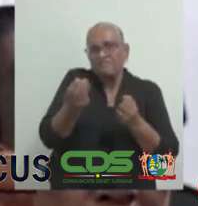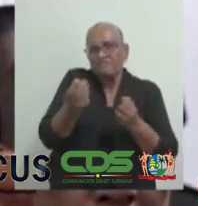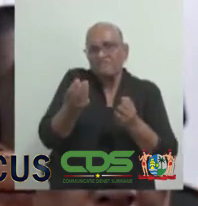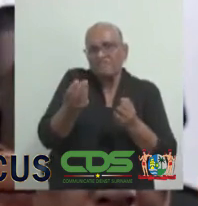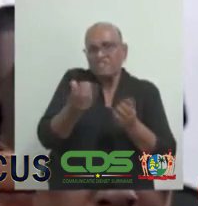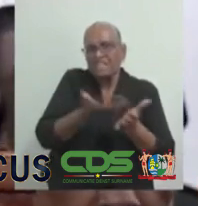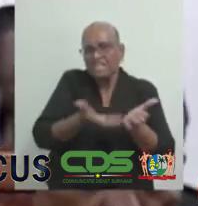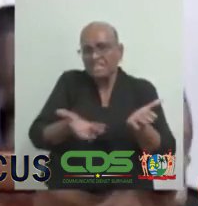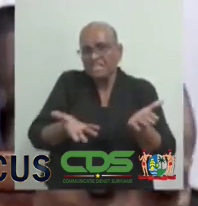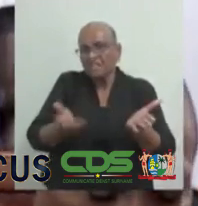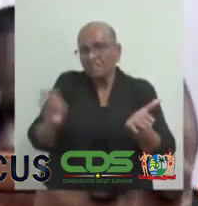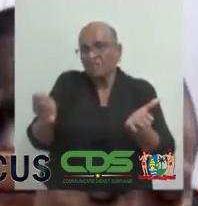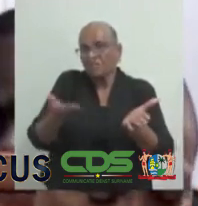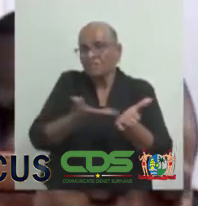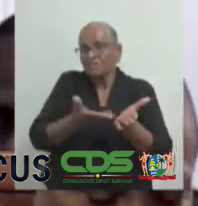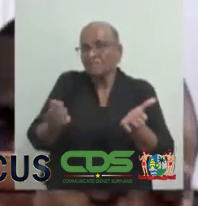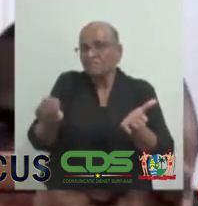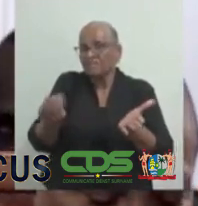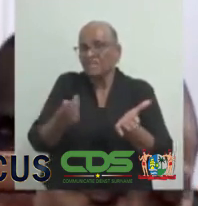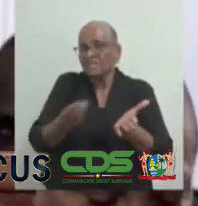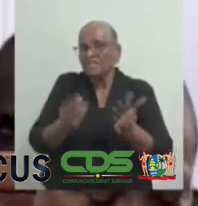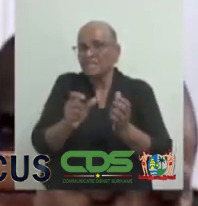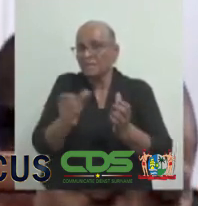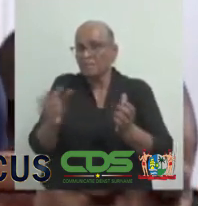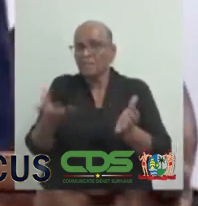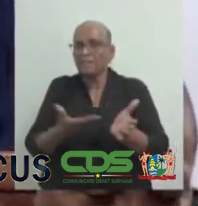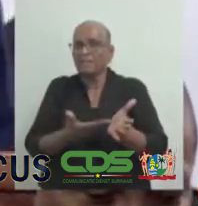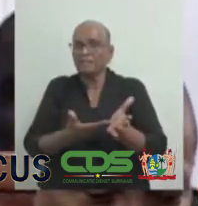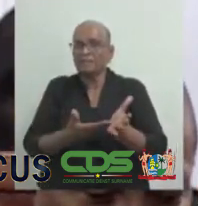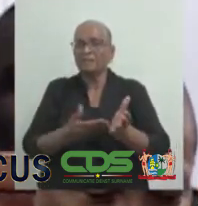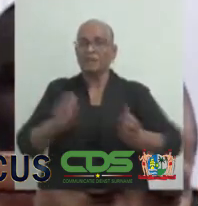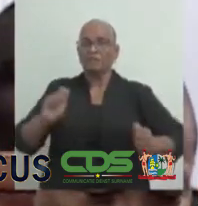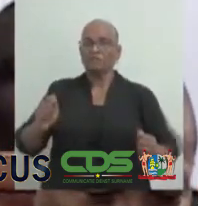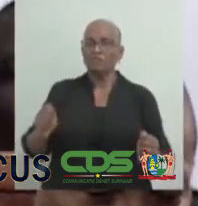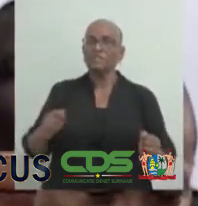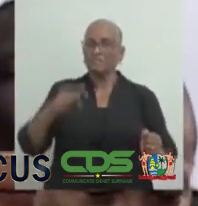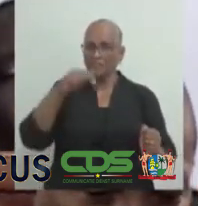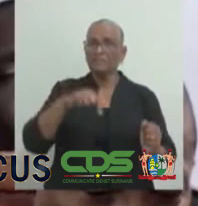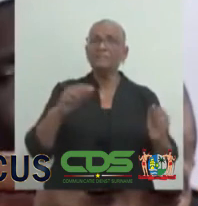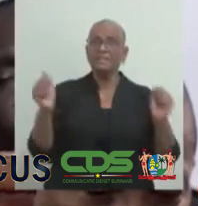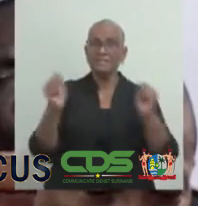meneer voorzitter. Meneer voorzitter, voor het jaar